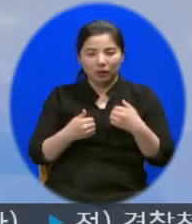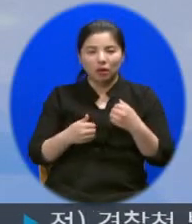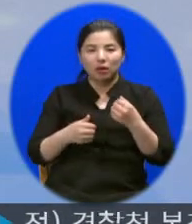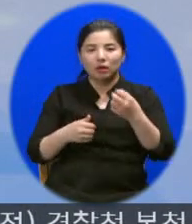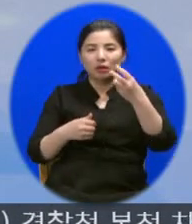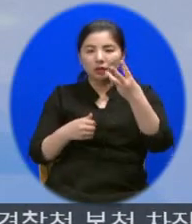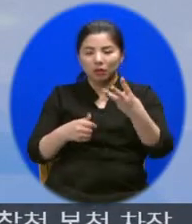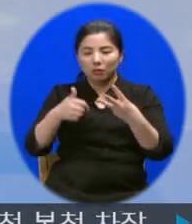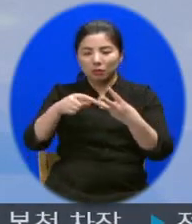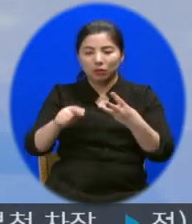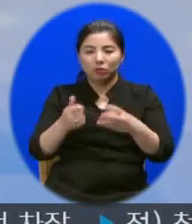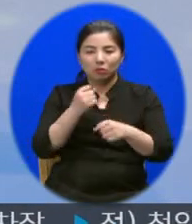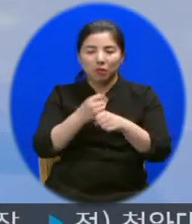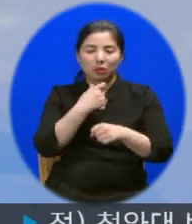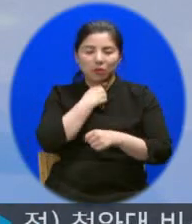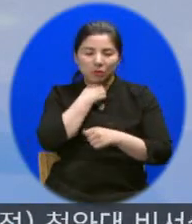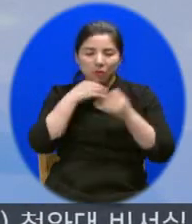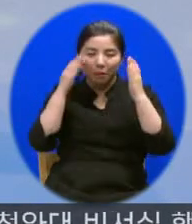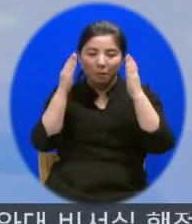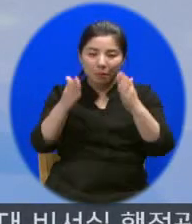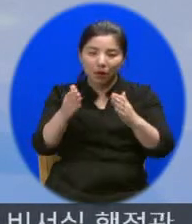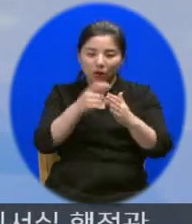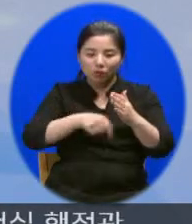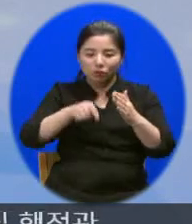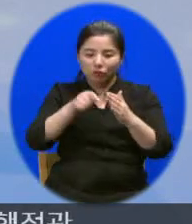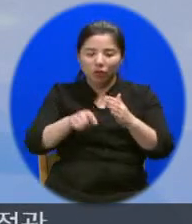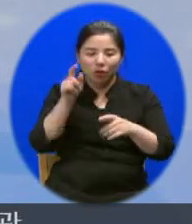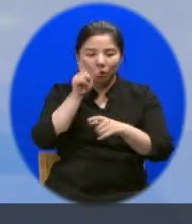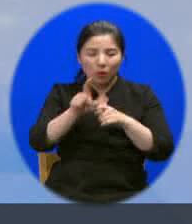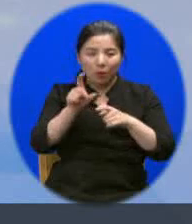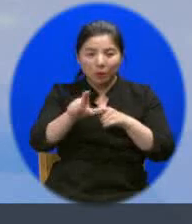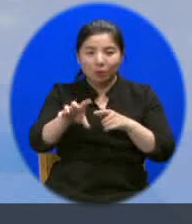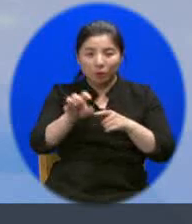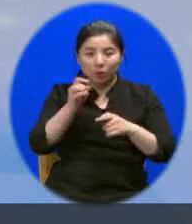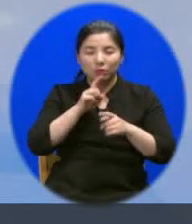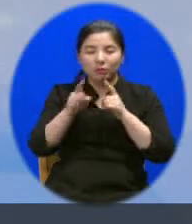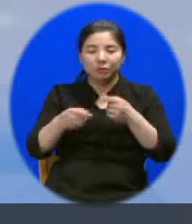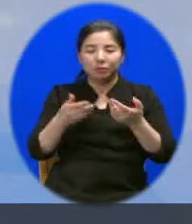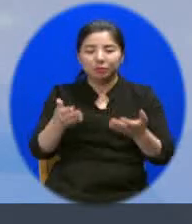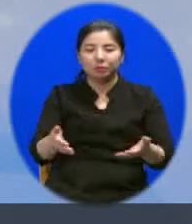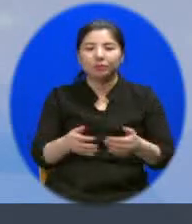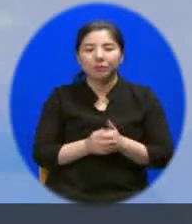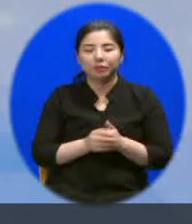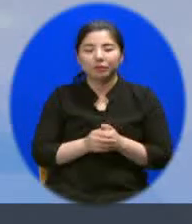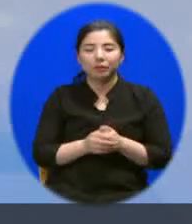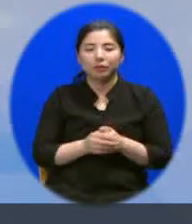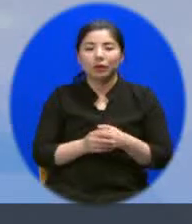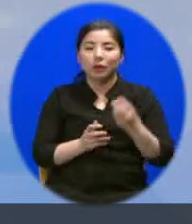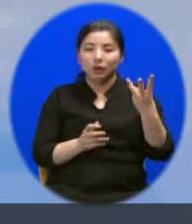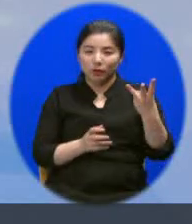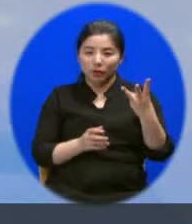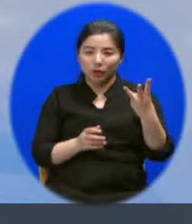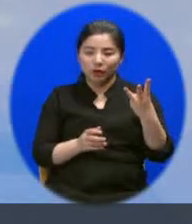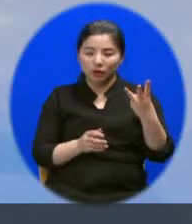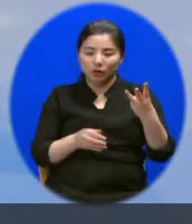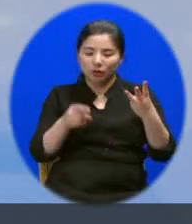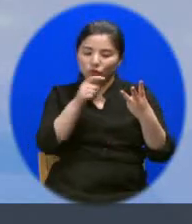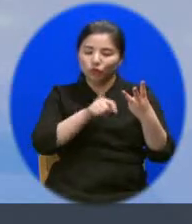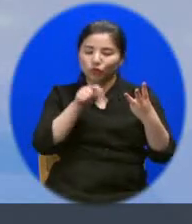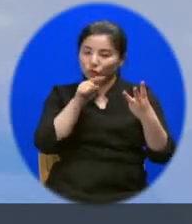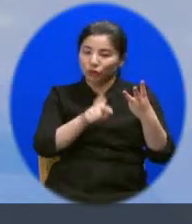방향성을 속에서 어 공약을 고민했다는 말씀을 먼저 드리구요 이 세가지 방향성